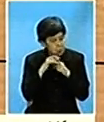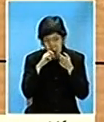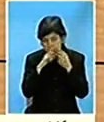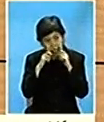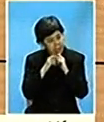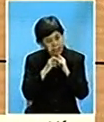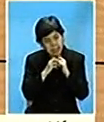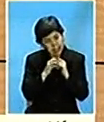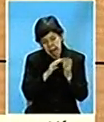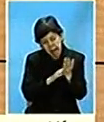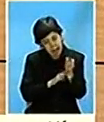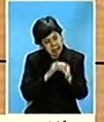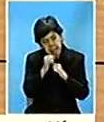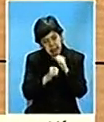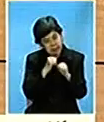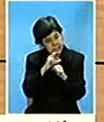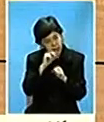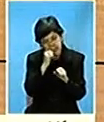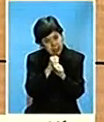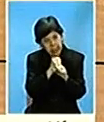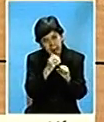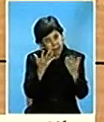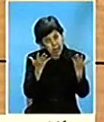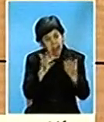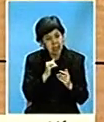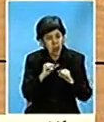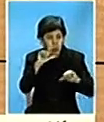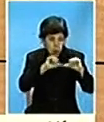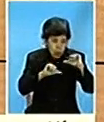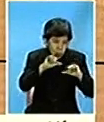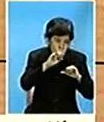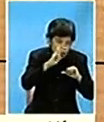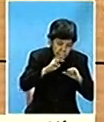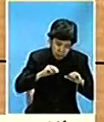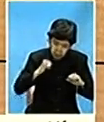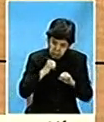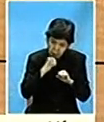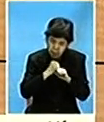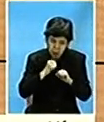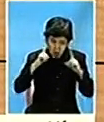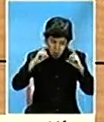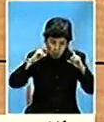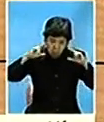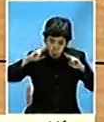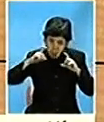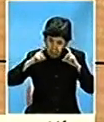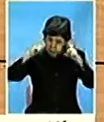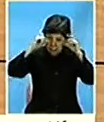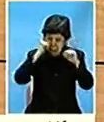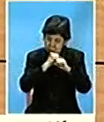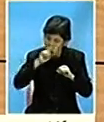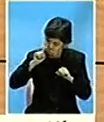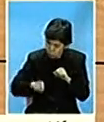มา30ปีแล้วทั้งที่หลักฐานทางวิทยาศาสตร์ยืนยันว่ามันมีความจำเป็นต้องสร้